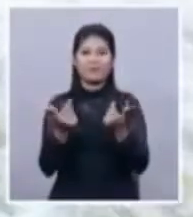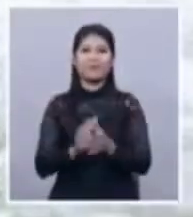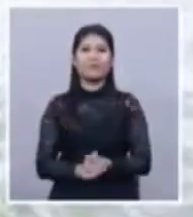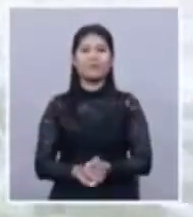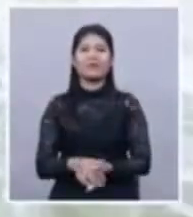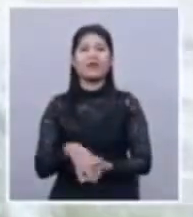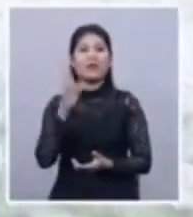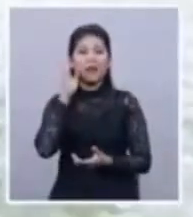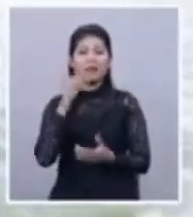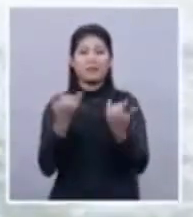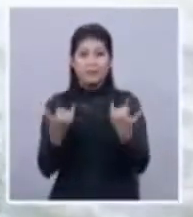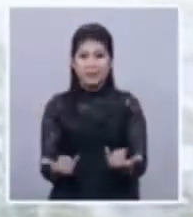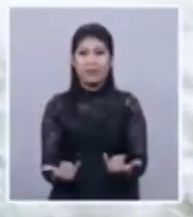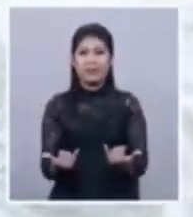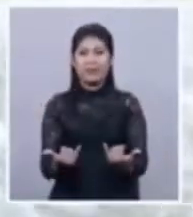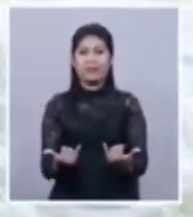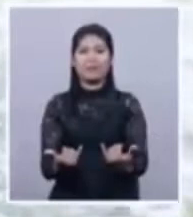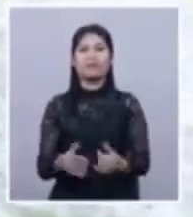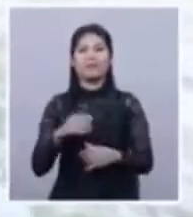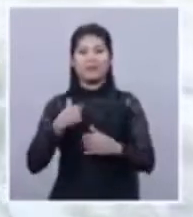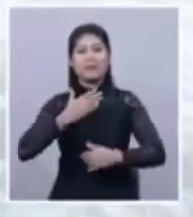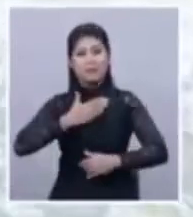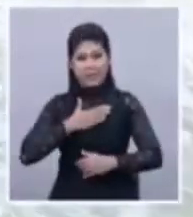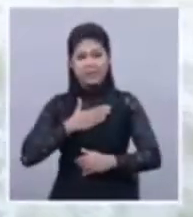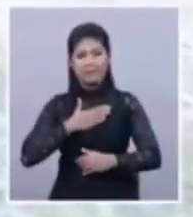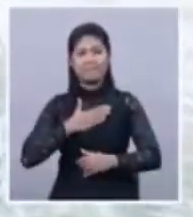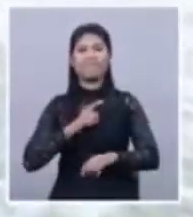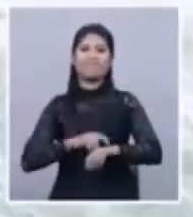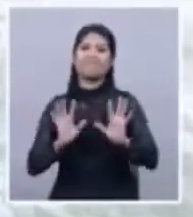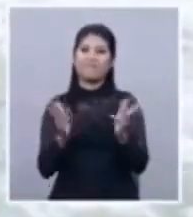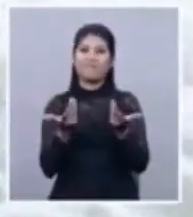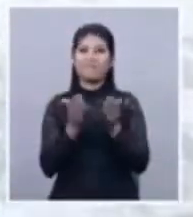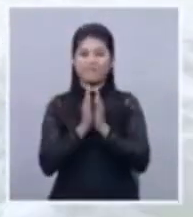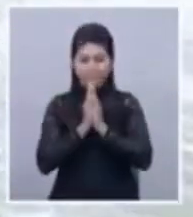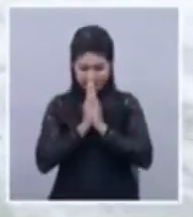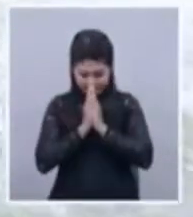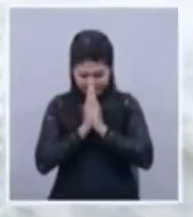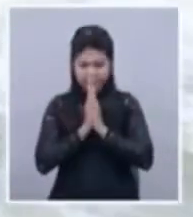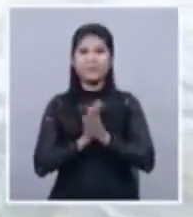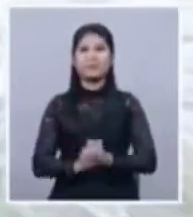ก็คือรายการเดินหน้าประเทศไทยสำหรับวันนี้ดิฉันชมพนุทัศน์ธรคจีลาคุณผู้ชมไปก่อนสวัสดีค่ะ